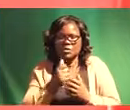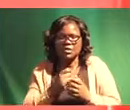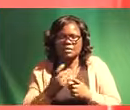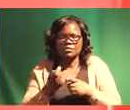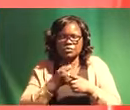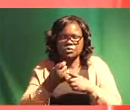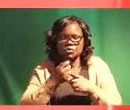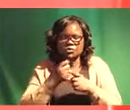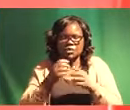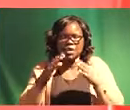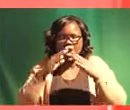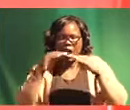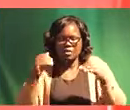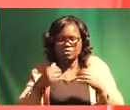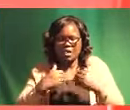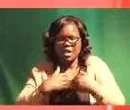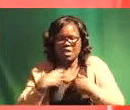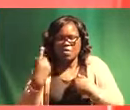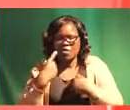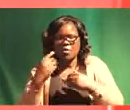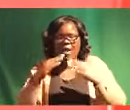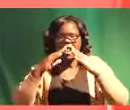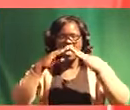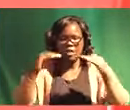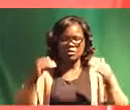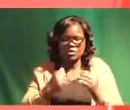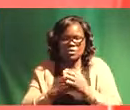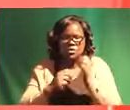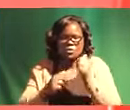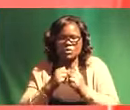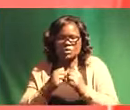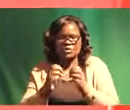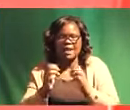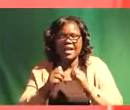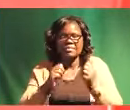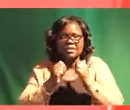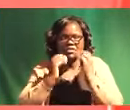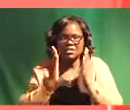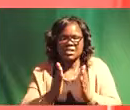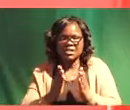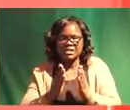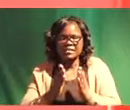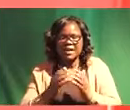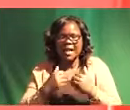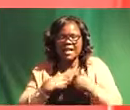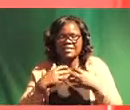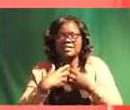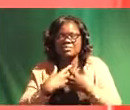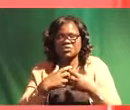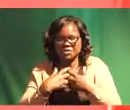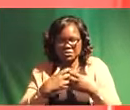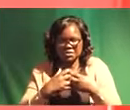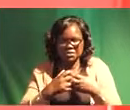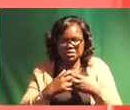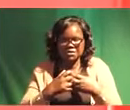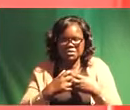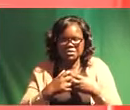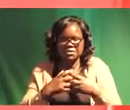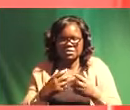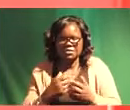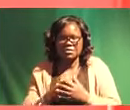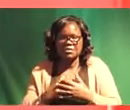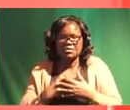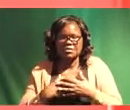block. We have only one block ambayo ni administrative na ndio iko na hiyo machines.